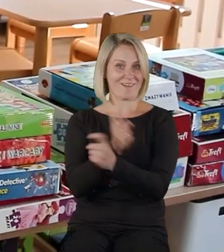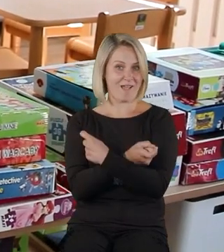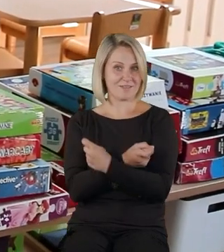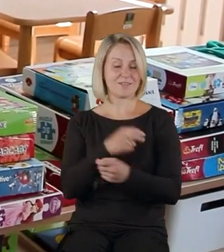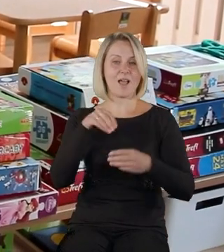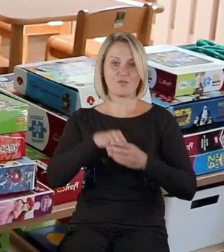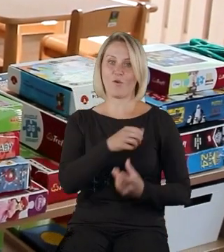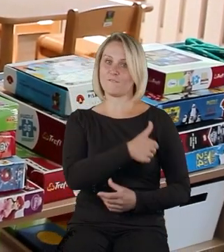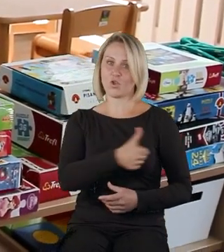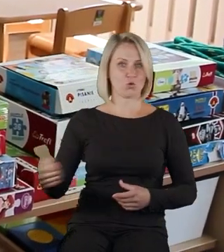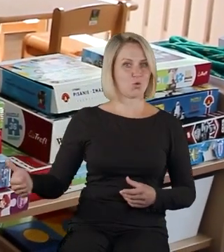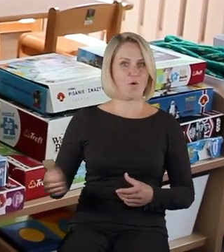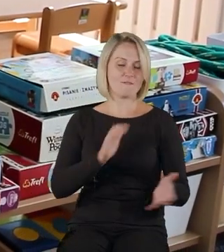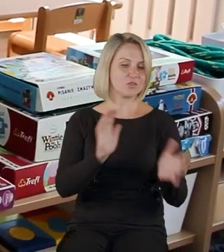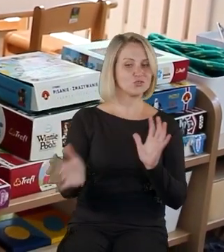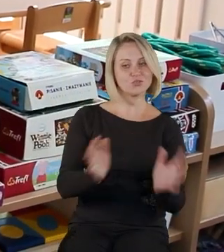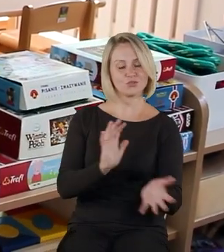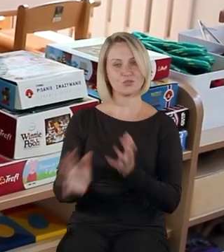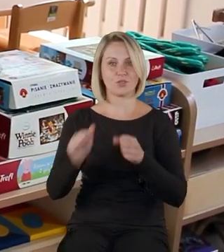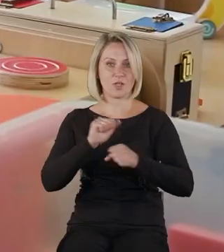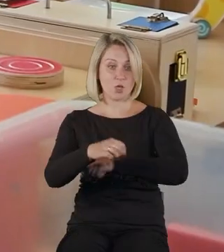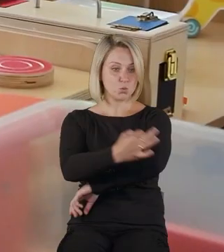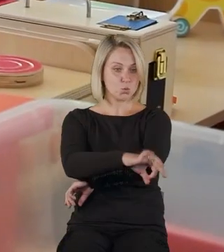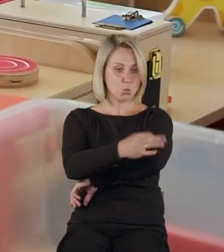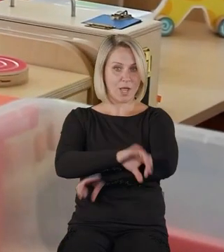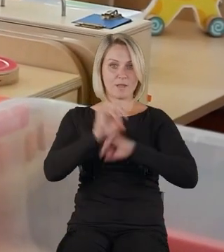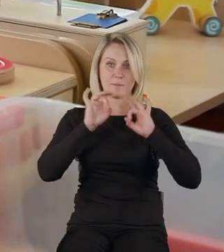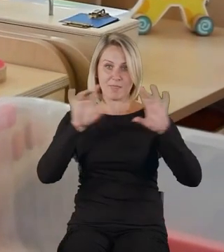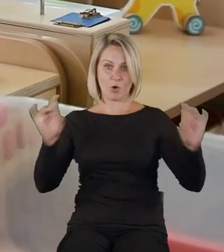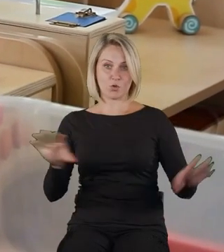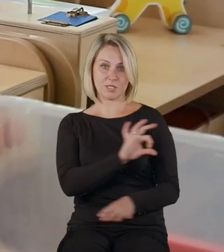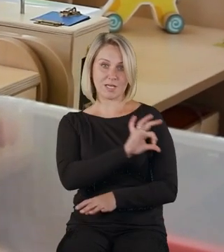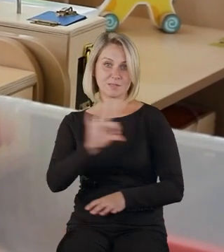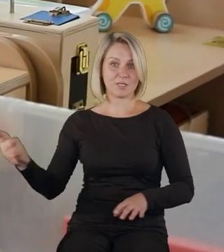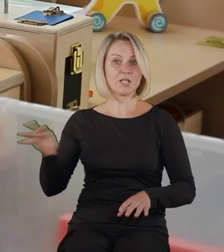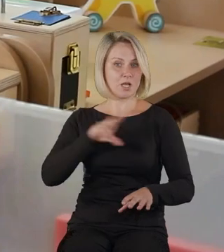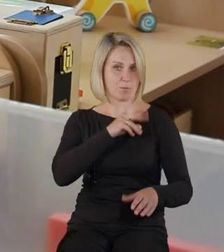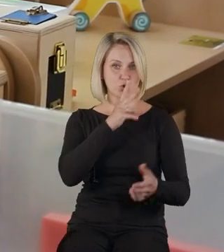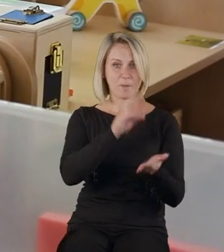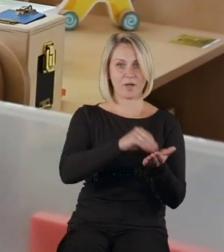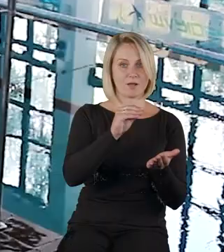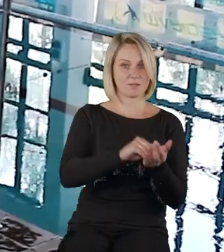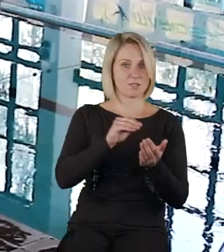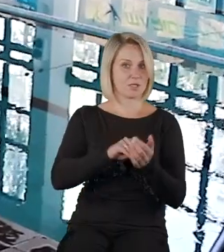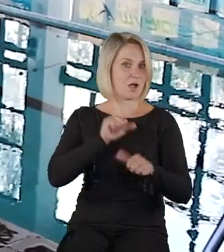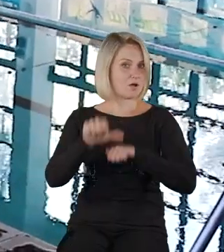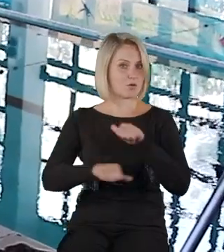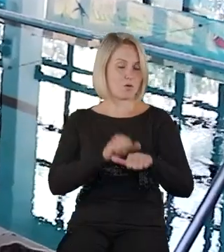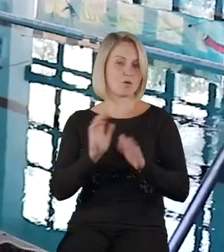placówka pod patronatem uczelni, gdzie studenci pedagogiki specjalnej mogą odbyć praktyki śródroczne.